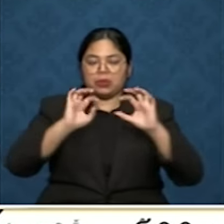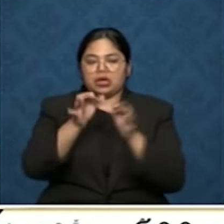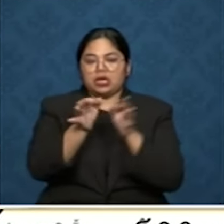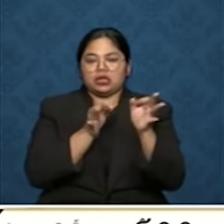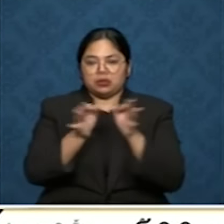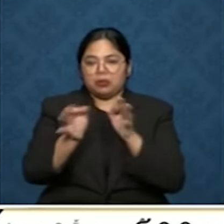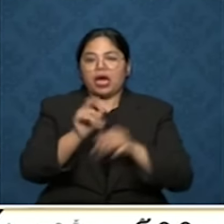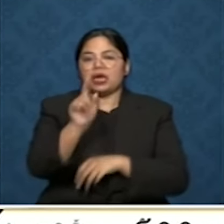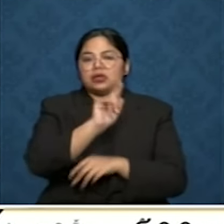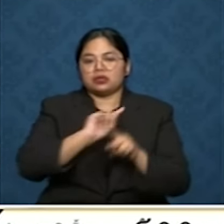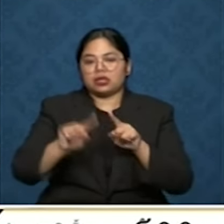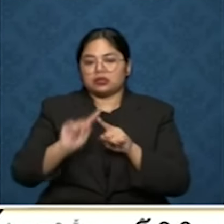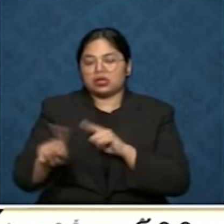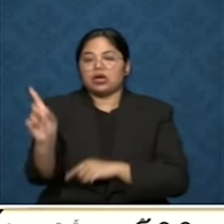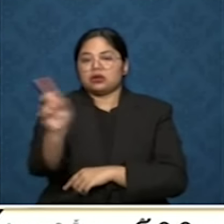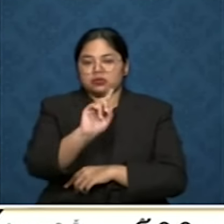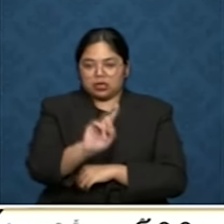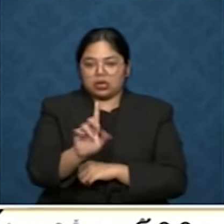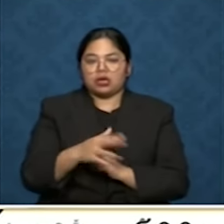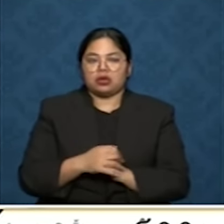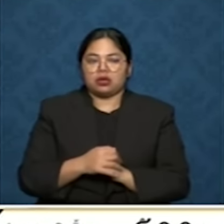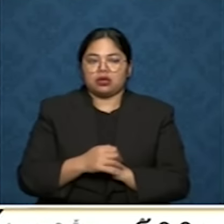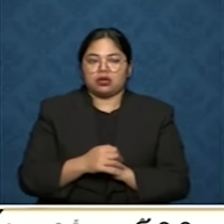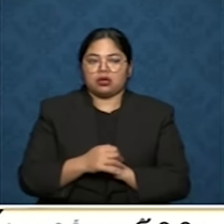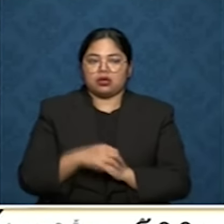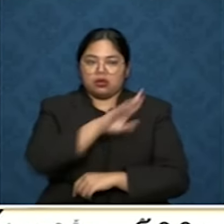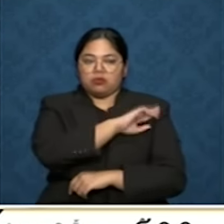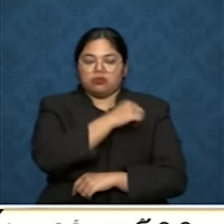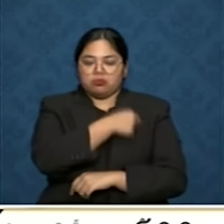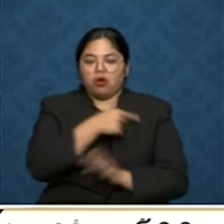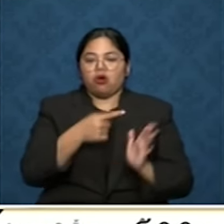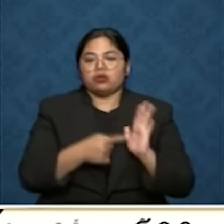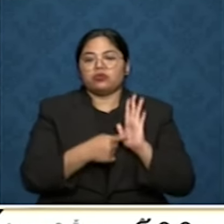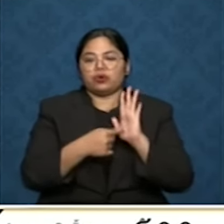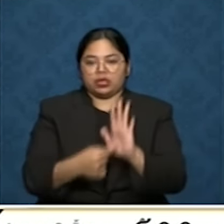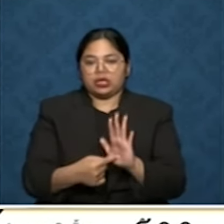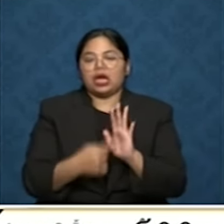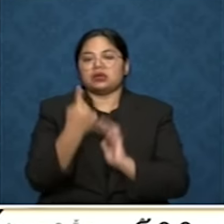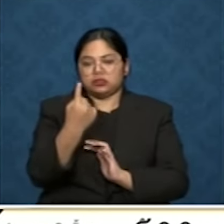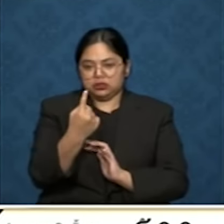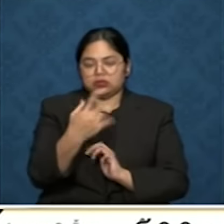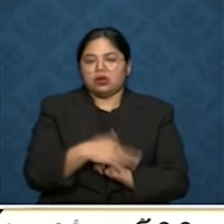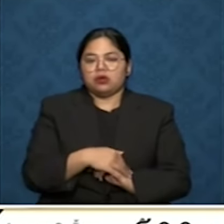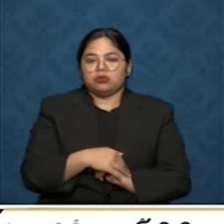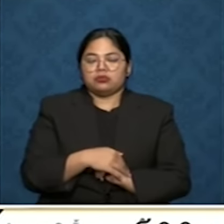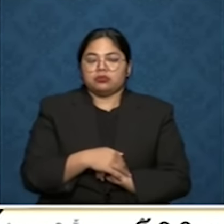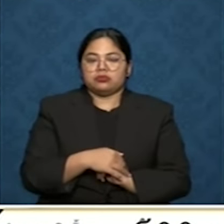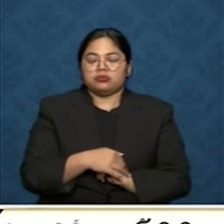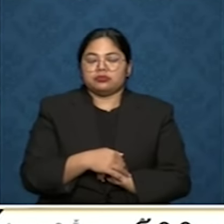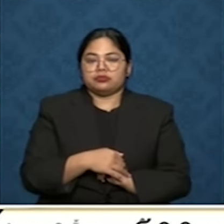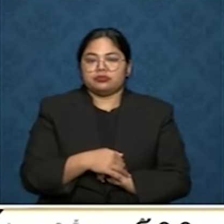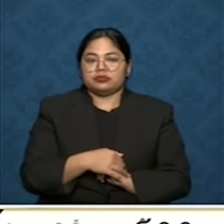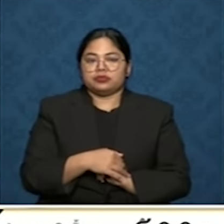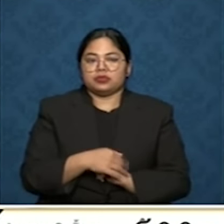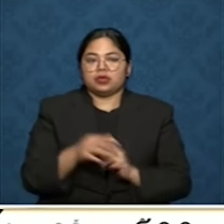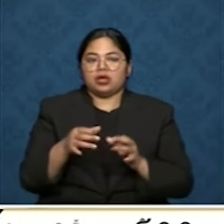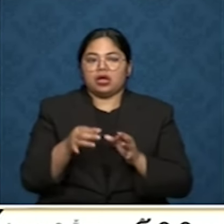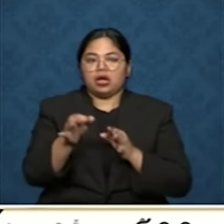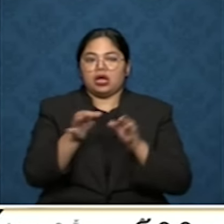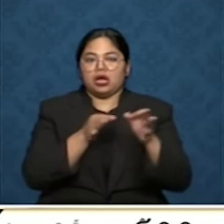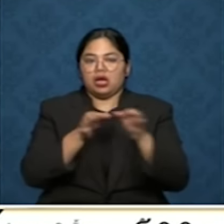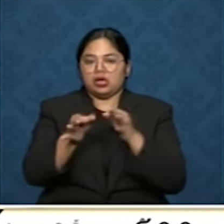ไงเอ่อคุณหมอเนี่ยยกเคสเคสเดียวมาเพื่อที่จะเสนอชี้แนต่อ